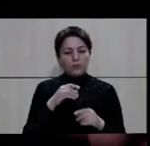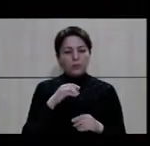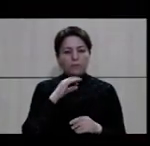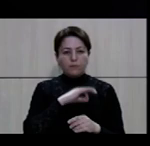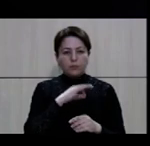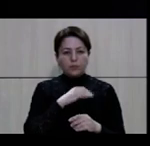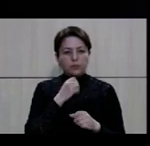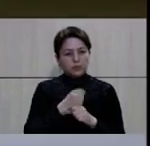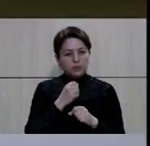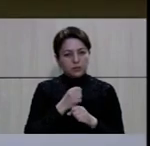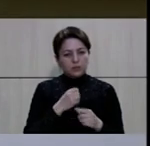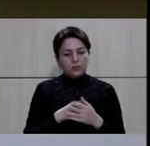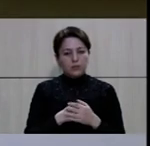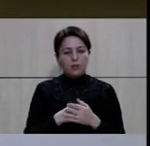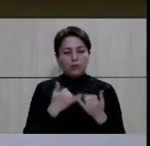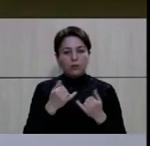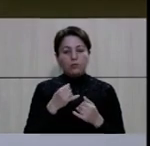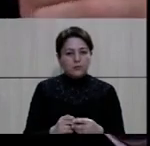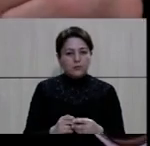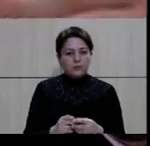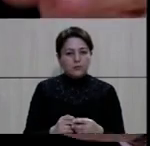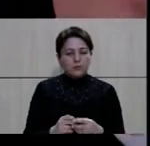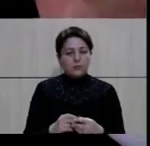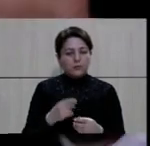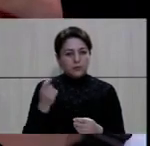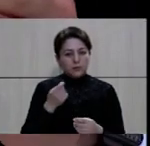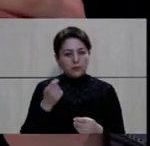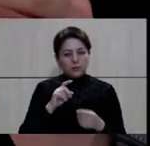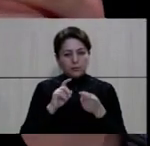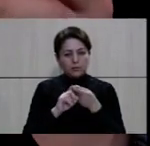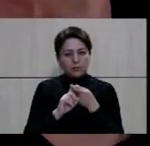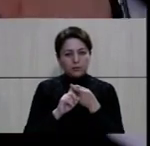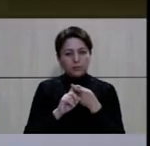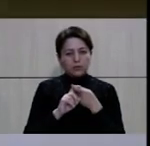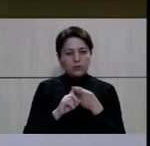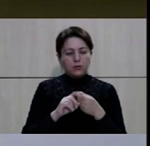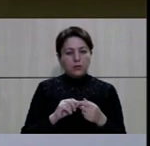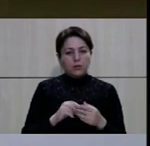endi ishlashini hozir tekshirib ko'ramiz. Detallarni biriktirishda